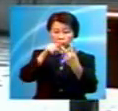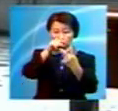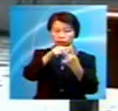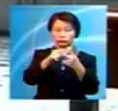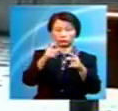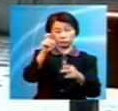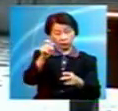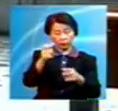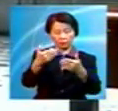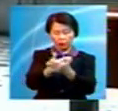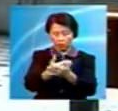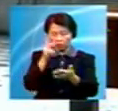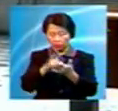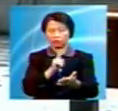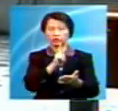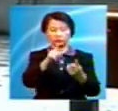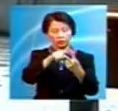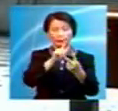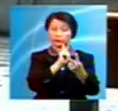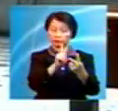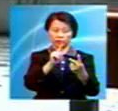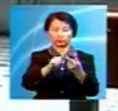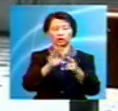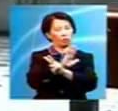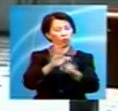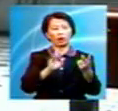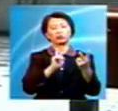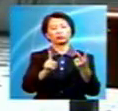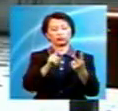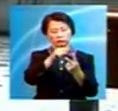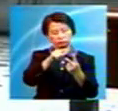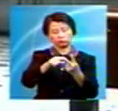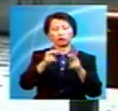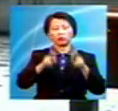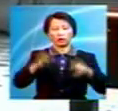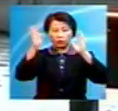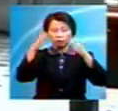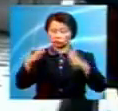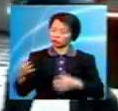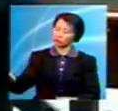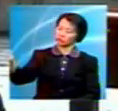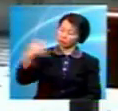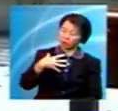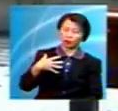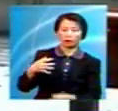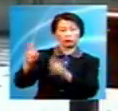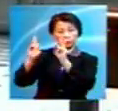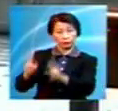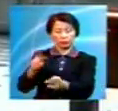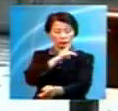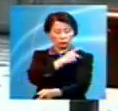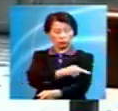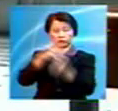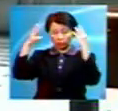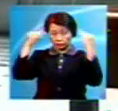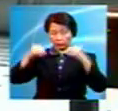terbaru dikenalpasti itu, seorang Islam dan seorang lagi bukan Islam, warga Malaysia, telah pun dimaklumkan oleh pihak berkuasa